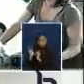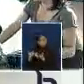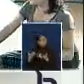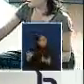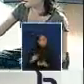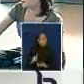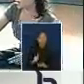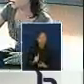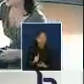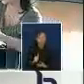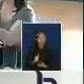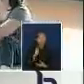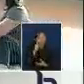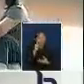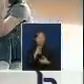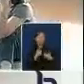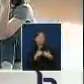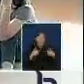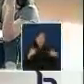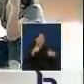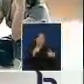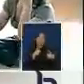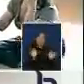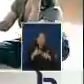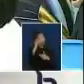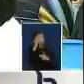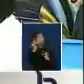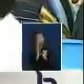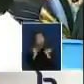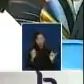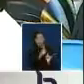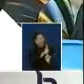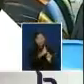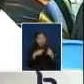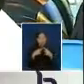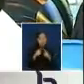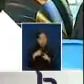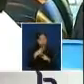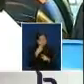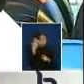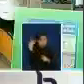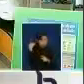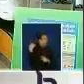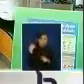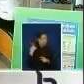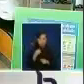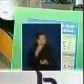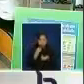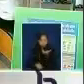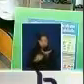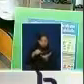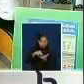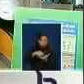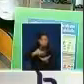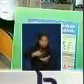ลใจค่ะก็ไม่ได้รุนแรงแล้วก็อย่าลืมที่ทางกรมคอรอเคยเน้นเสมอนะคะกินร้อนช้อนกลางล้างมือเนี่ยค่ะใช้ได้ฉะ